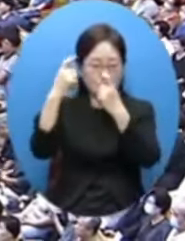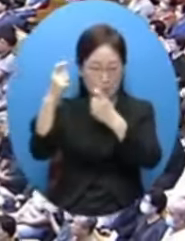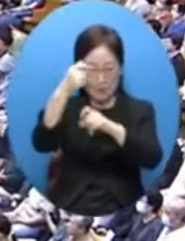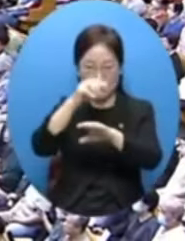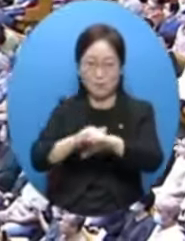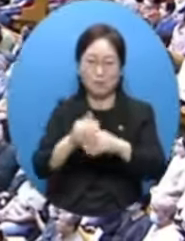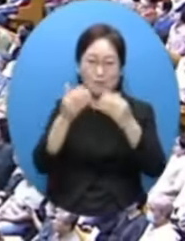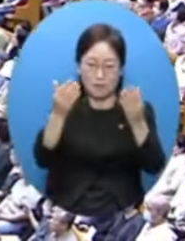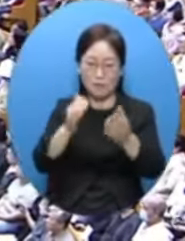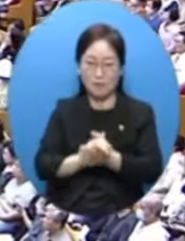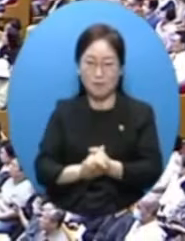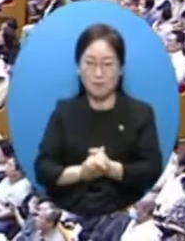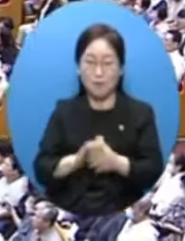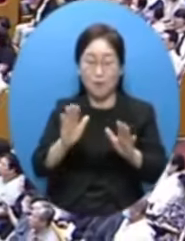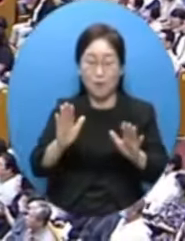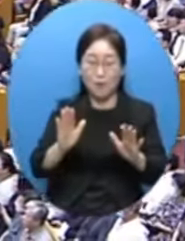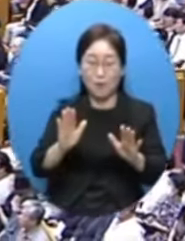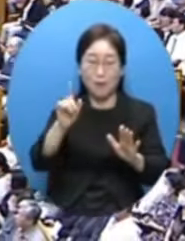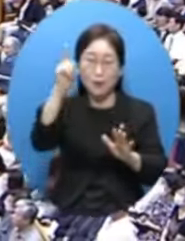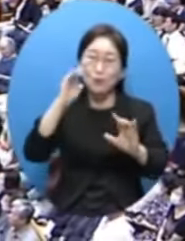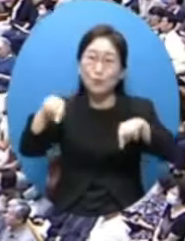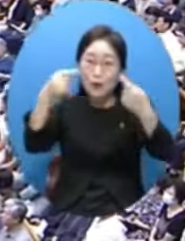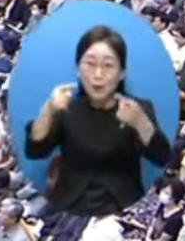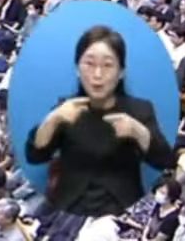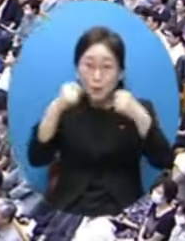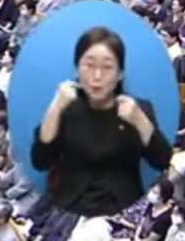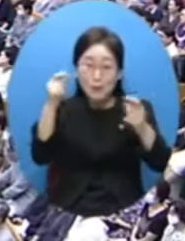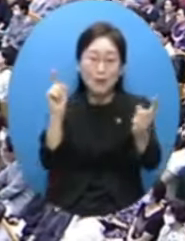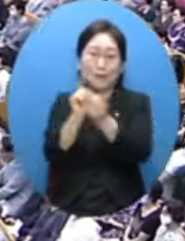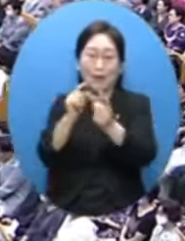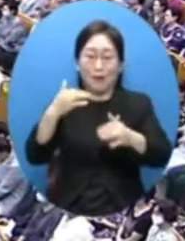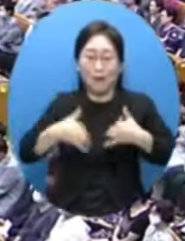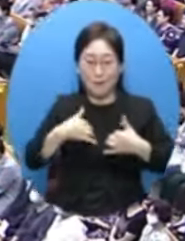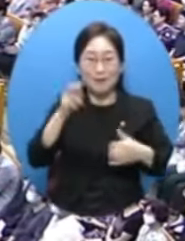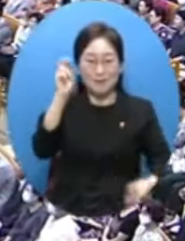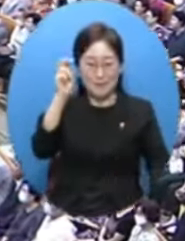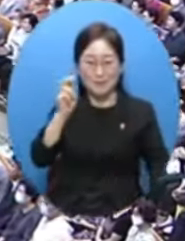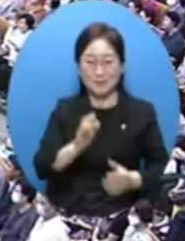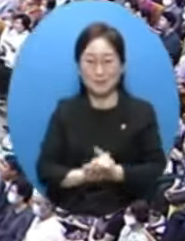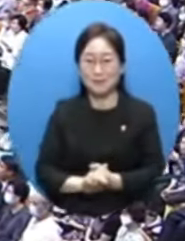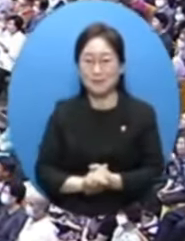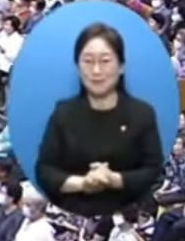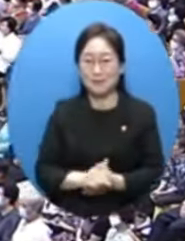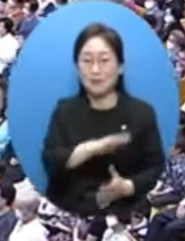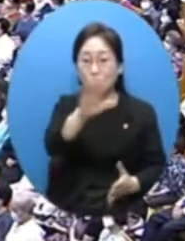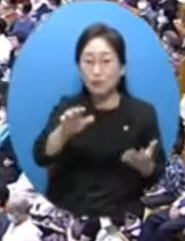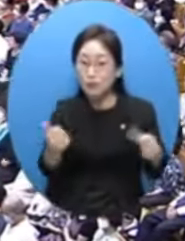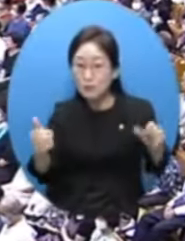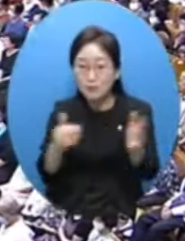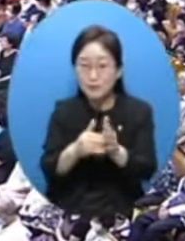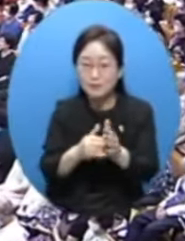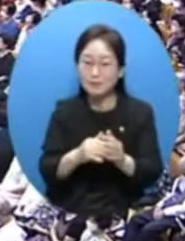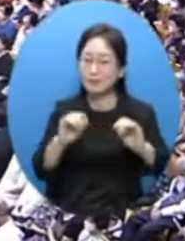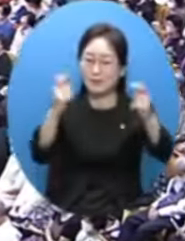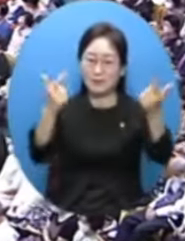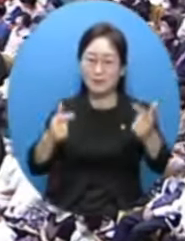조용 목사님도 반갑게 기쁨으로 뵐 줄 믿습니다. 우리의 죽음은 끝이 아닙니다.